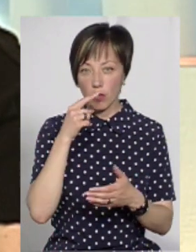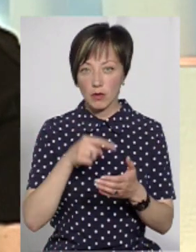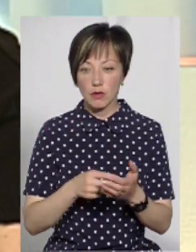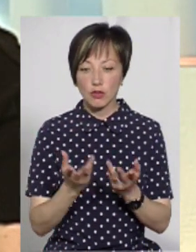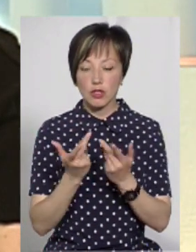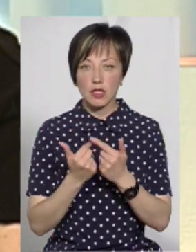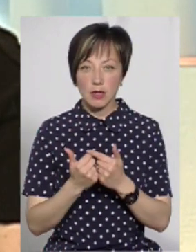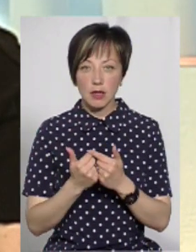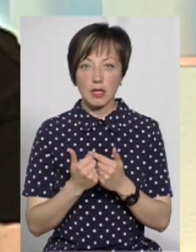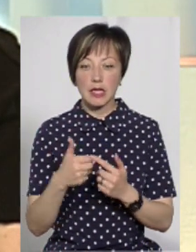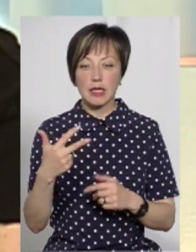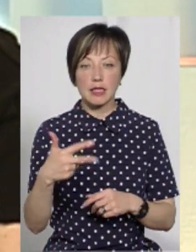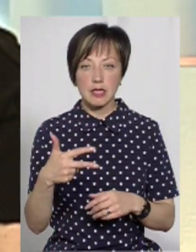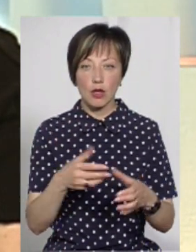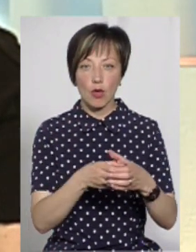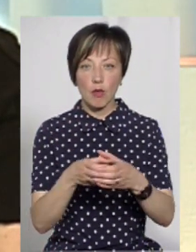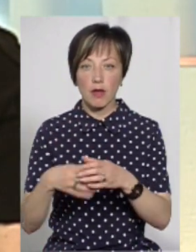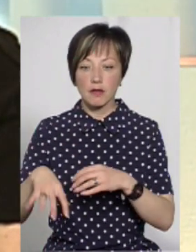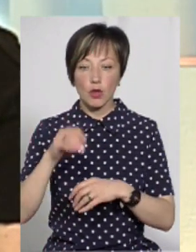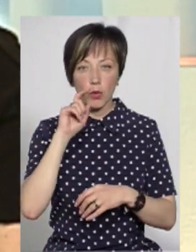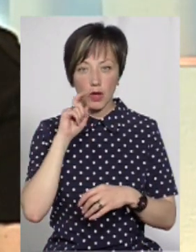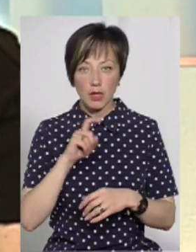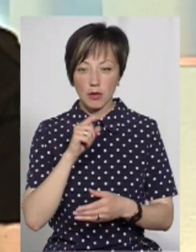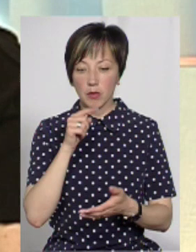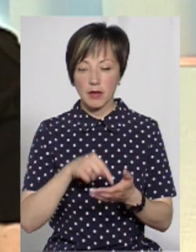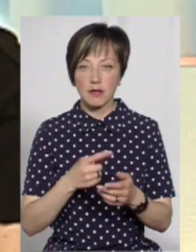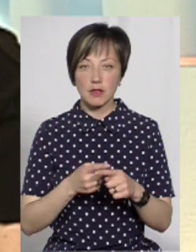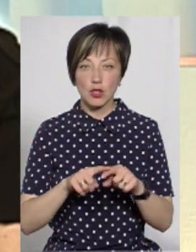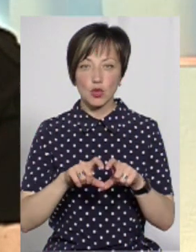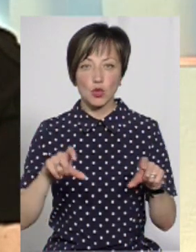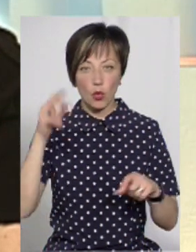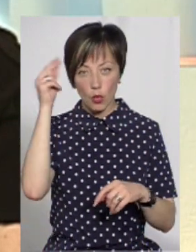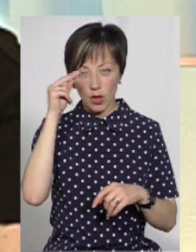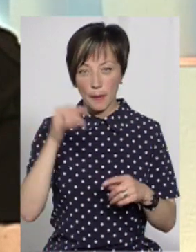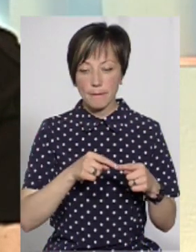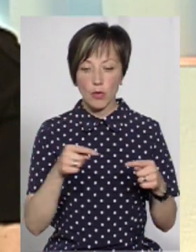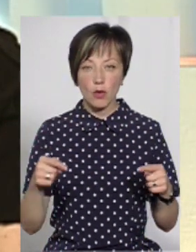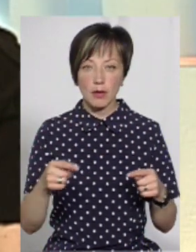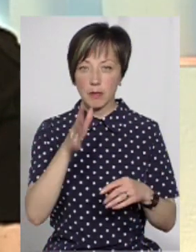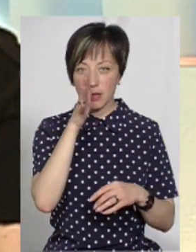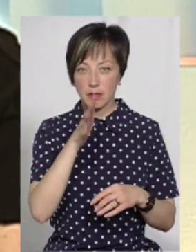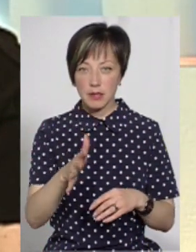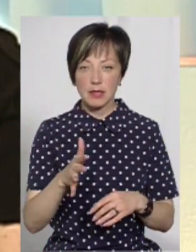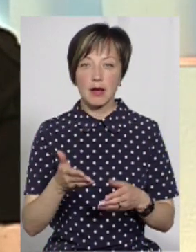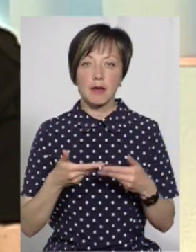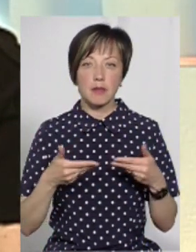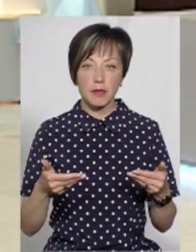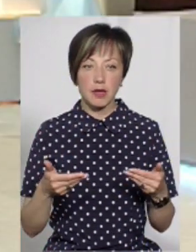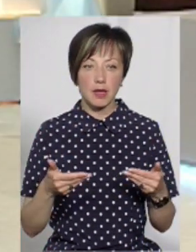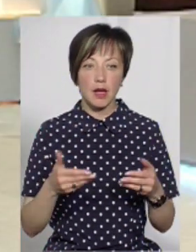опинилася в числі 30 громад з усієї України, які опинилися в цій школі. Протягом 5 місяців ми